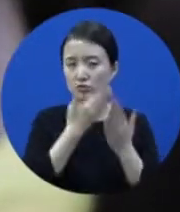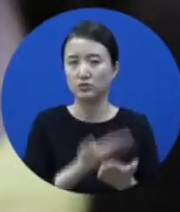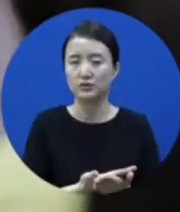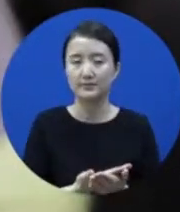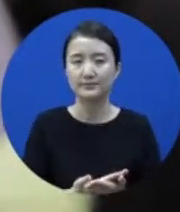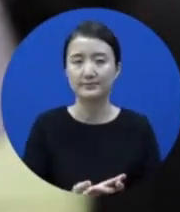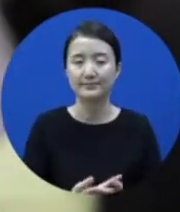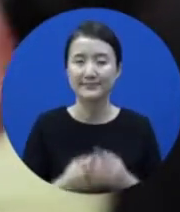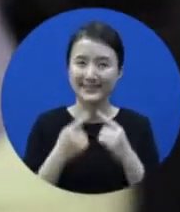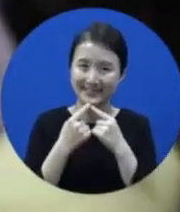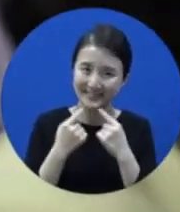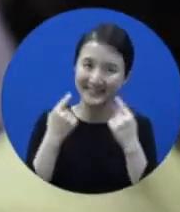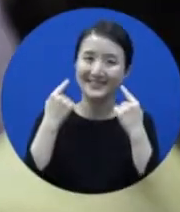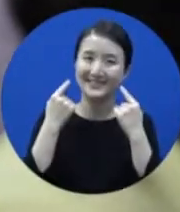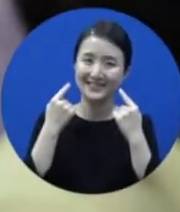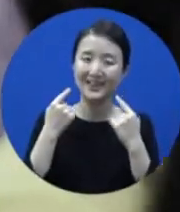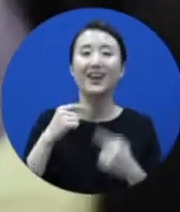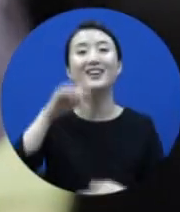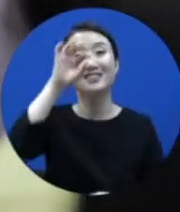예, 그런 모습으로.